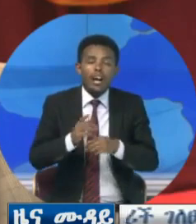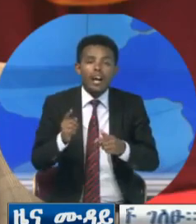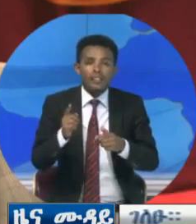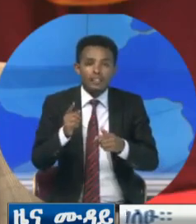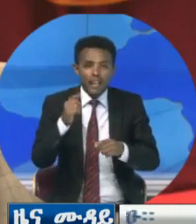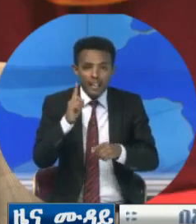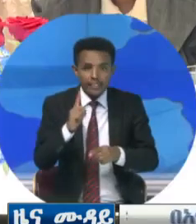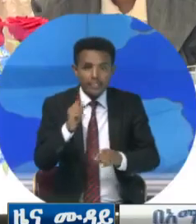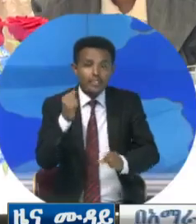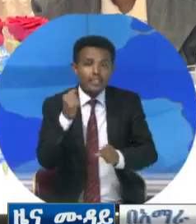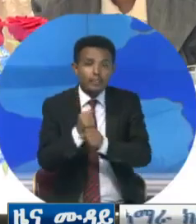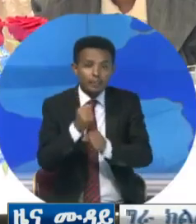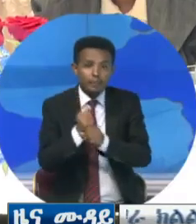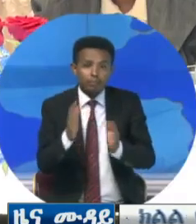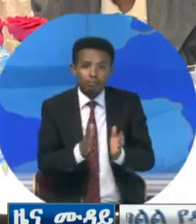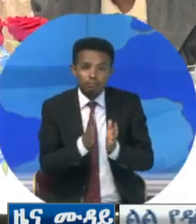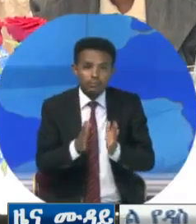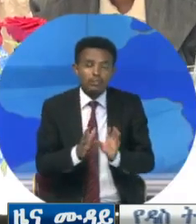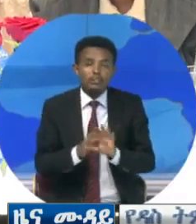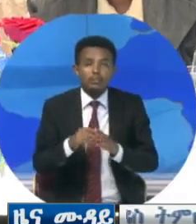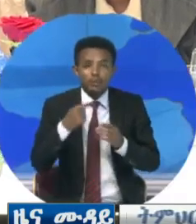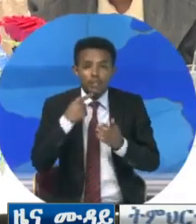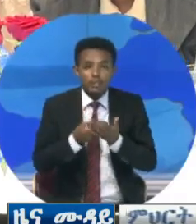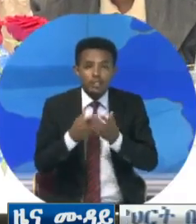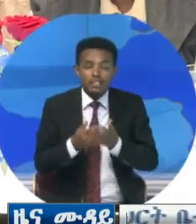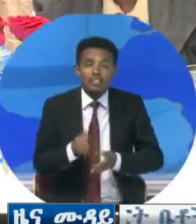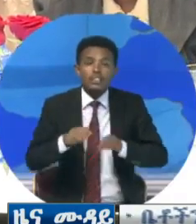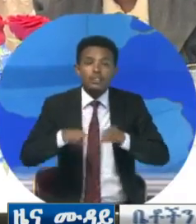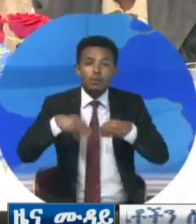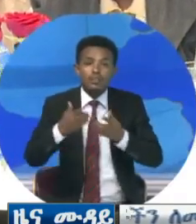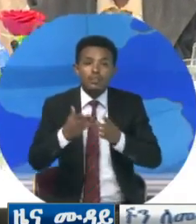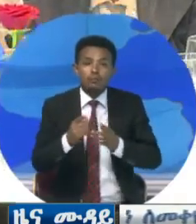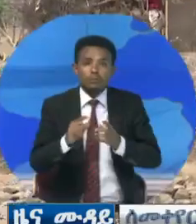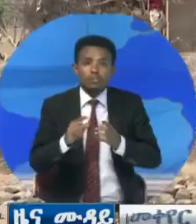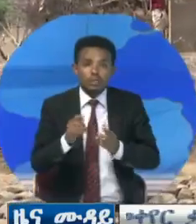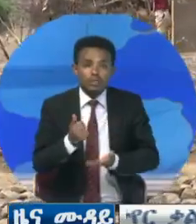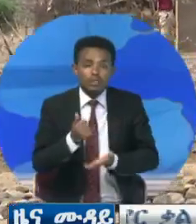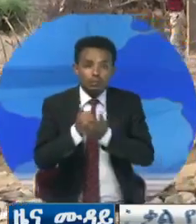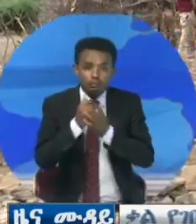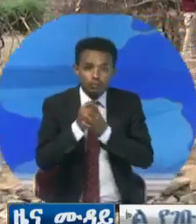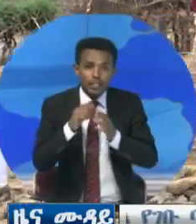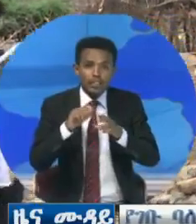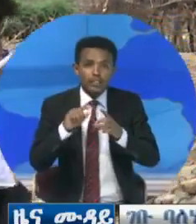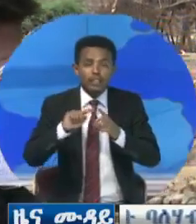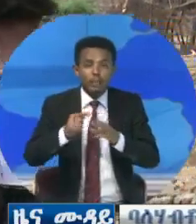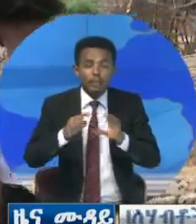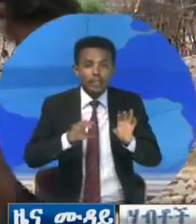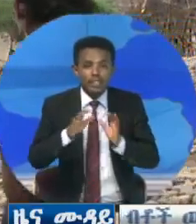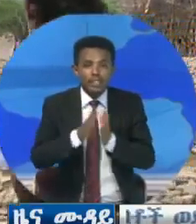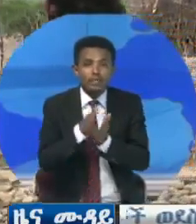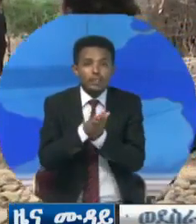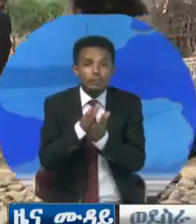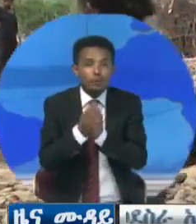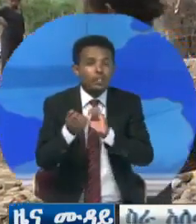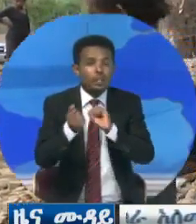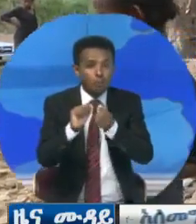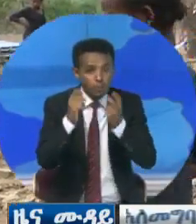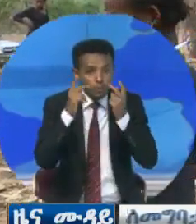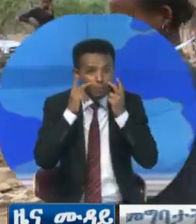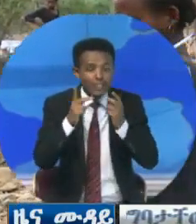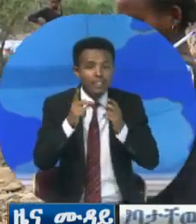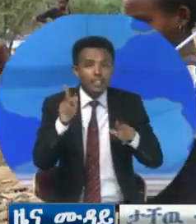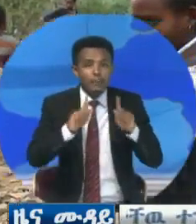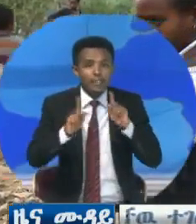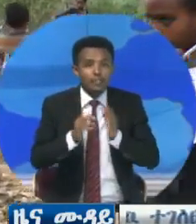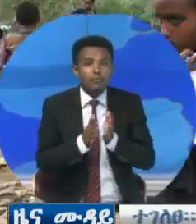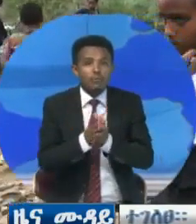ለመስራት ዝግጁ ነኝ። አሁን የተሰጠውን መልካም ድጋፍ መነሻ በማድረግና ባለሀብቱን በማበረታታት ትምህርት ቤቶቹ ተለውጠው ማየት የህብረተሰቡ